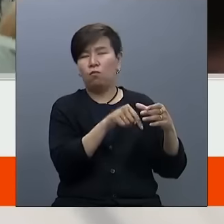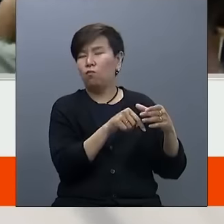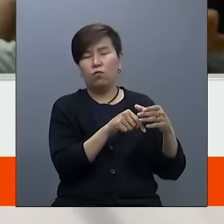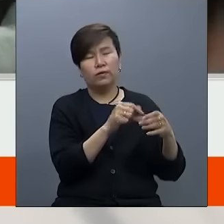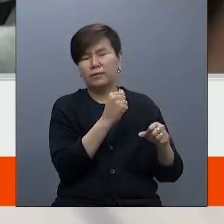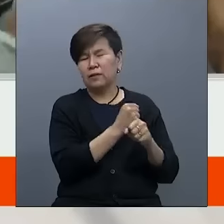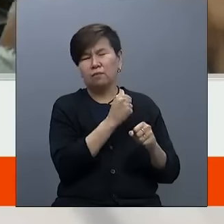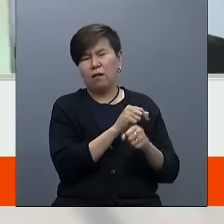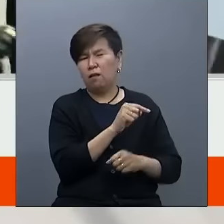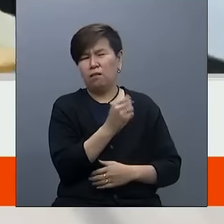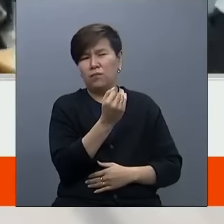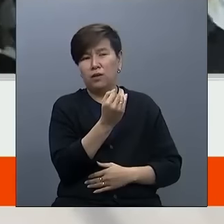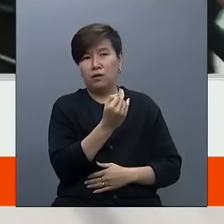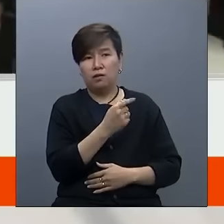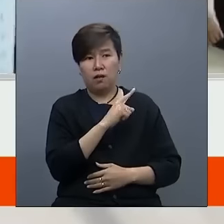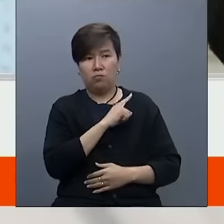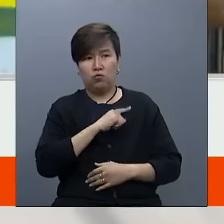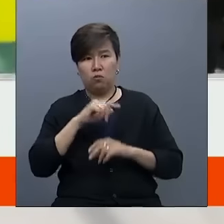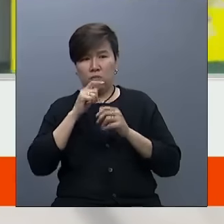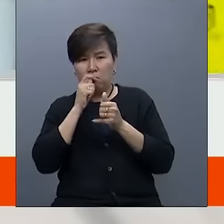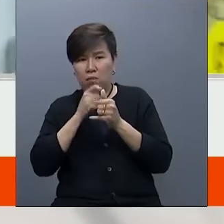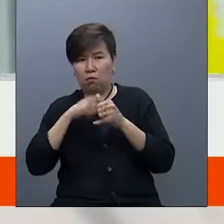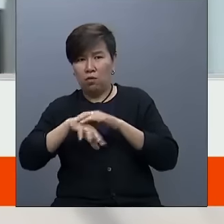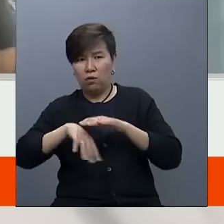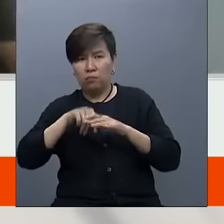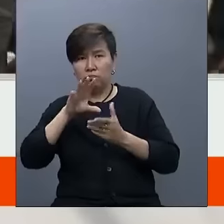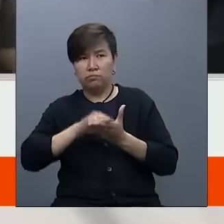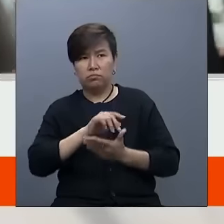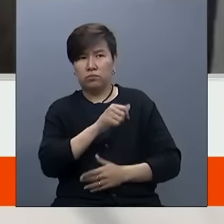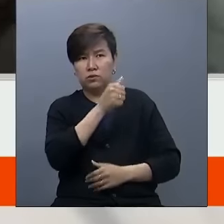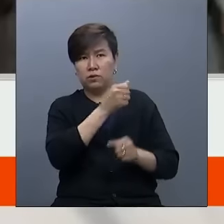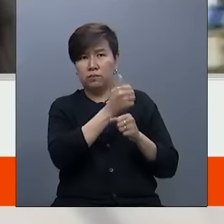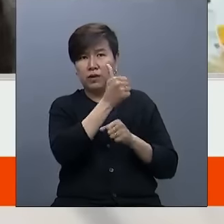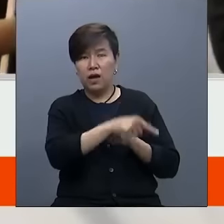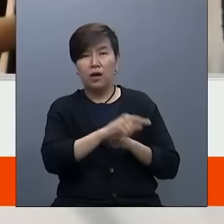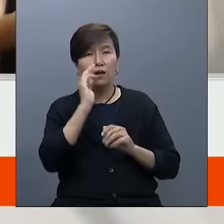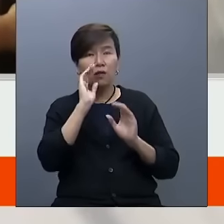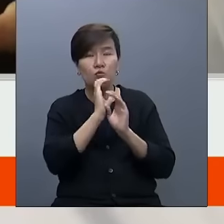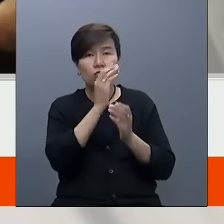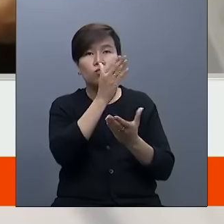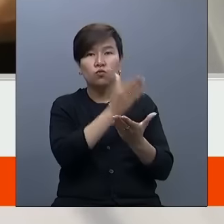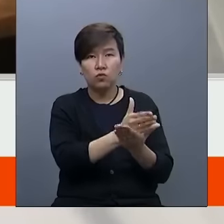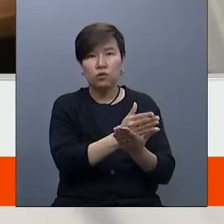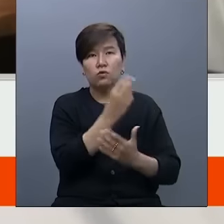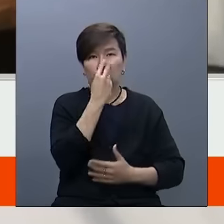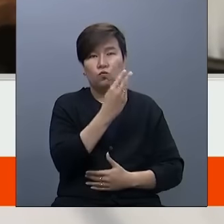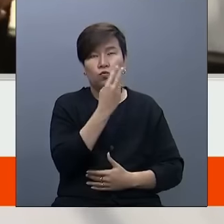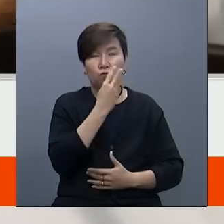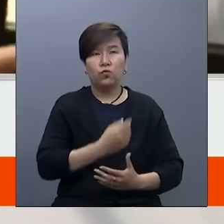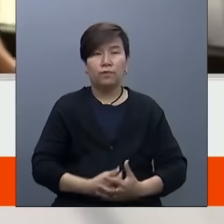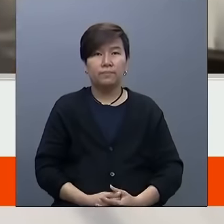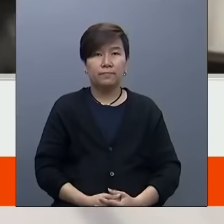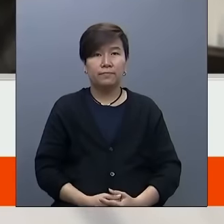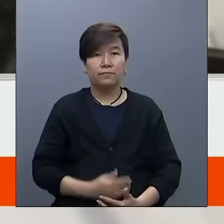อบนะไม่มีสิทธิสอบสวนนะ ค่ะ อันนี้ตำรวจก็อาจจะต้องหยุดในการทำตรงนี้นะอันนี้มองในจุดกลางนะ